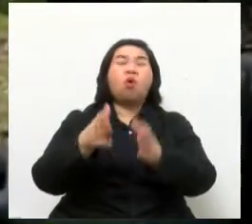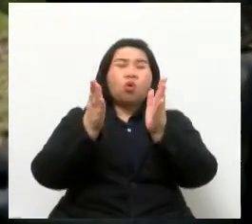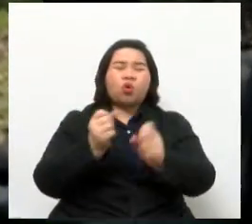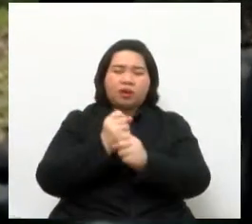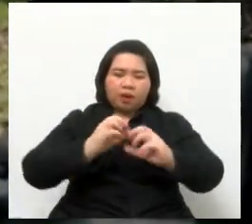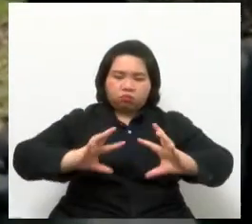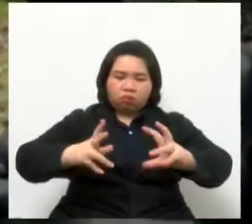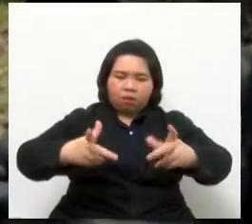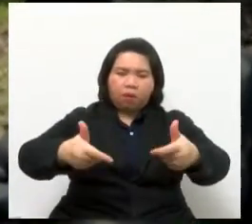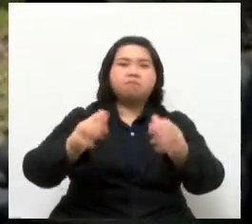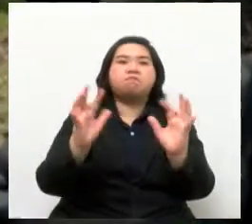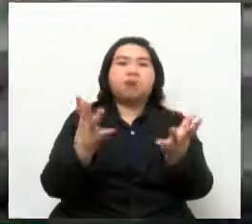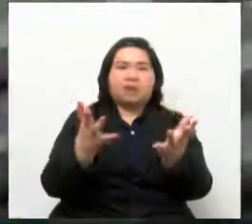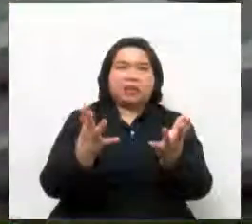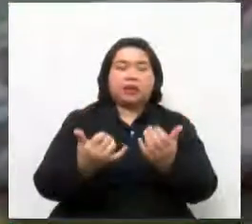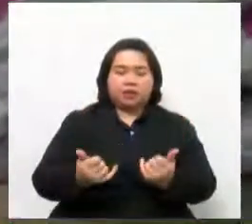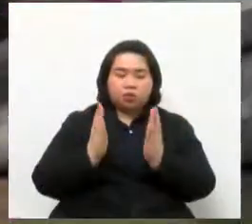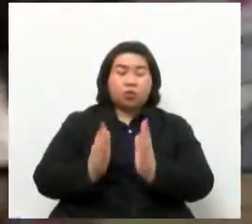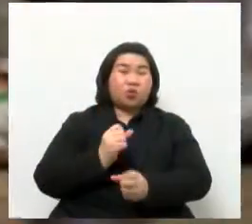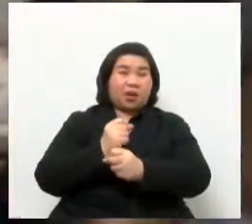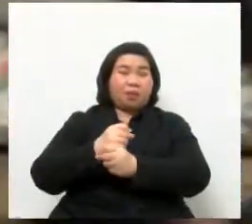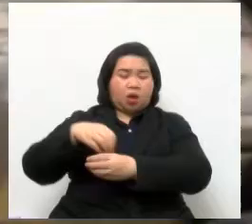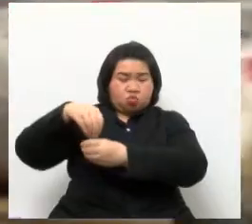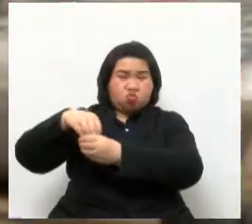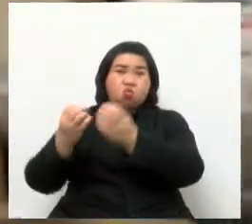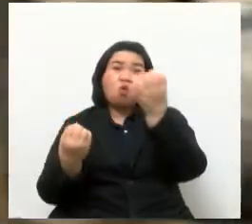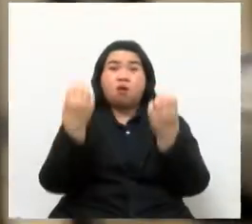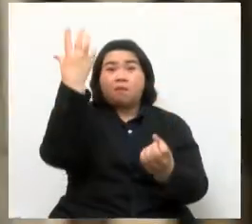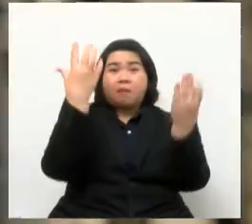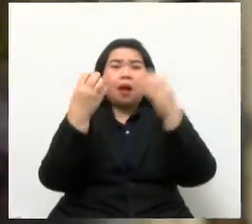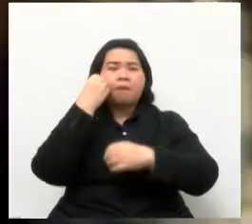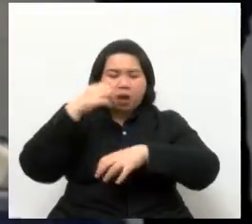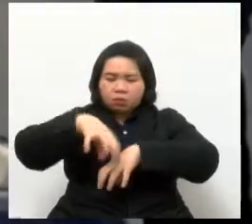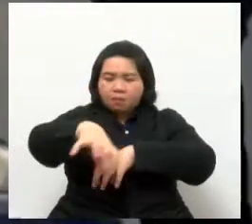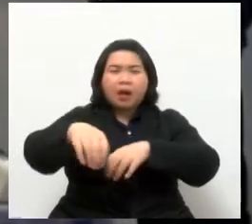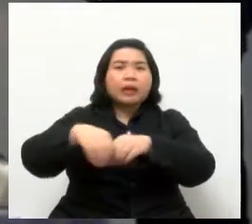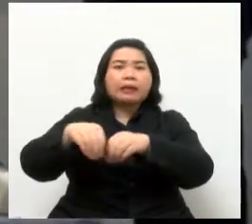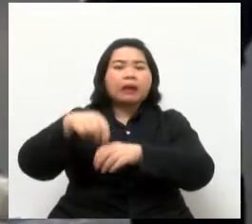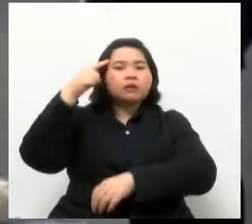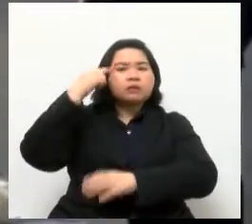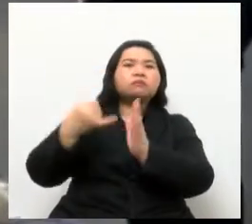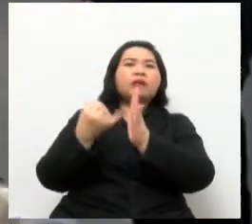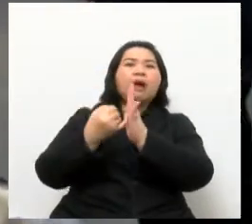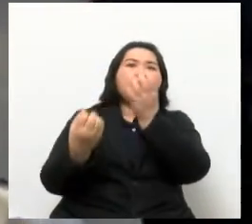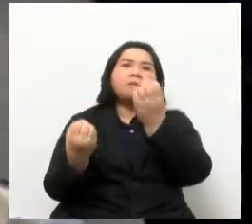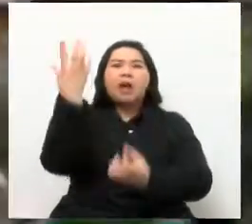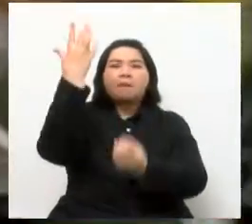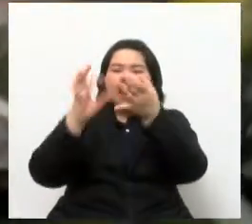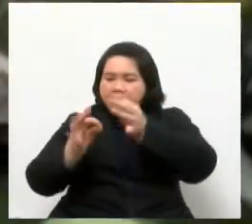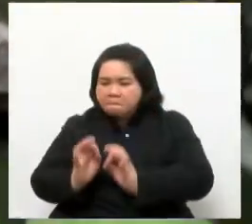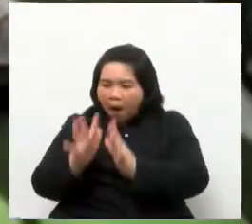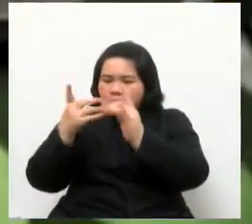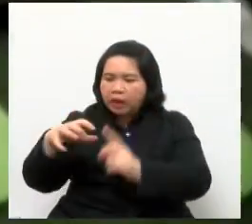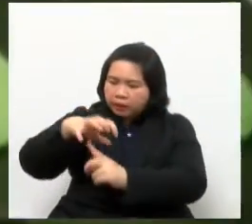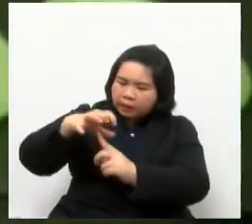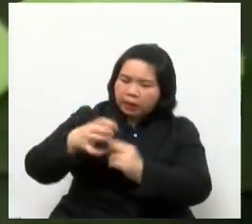ลบประชากรที่อยู่ในเขตป่าหรือติดกับเขตป่านิยมการเผาป่าเพื่อเก็บหาของป่าและ